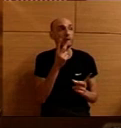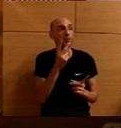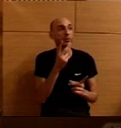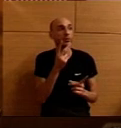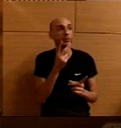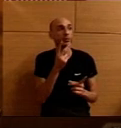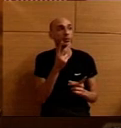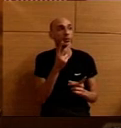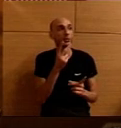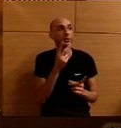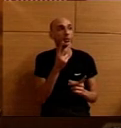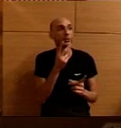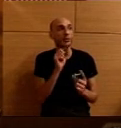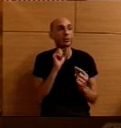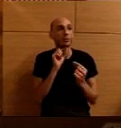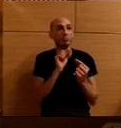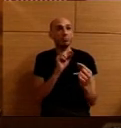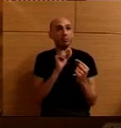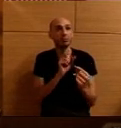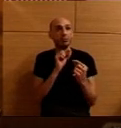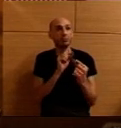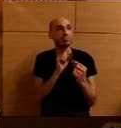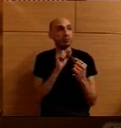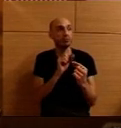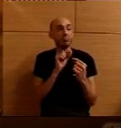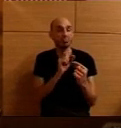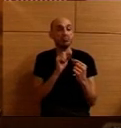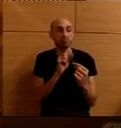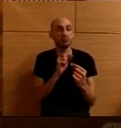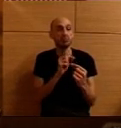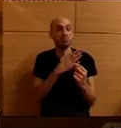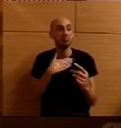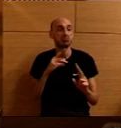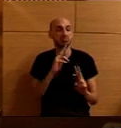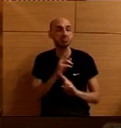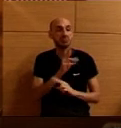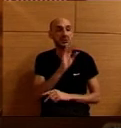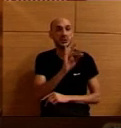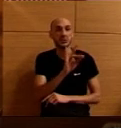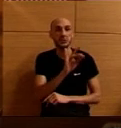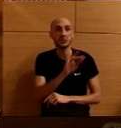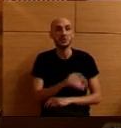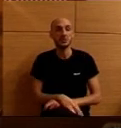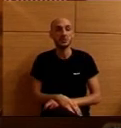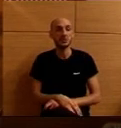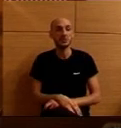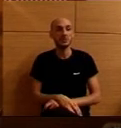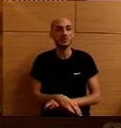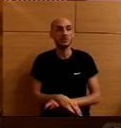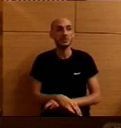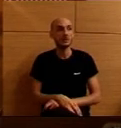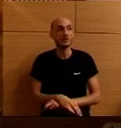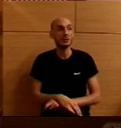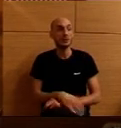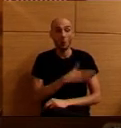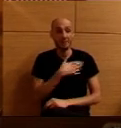vulgui. En tots. I si vostè vol que jo m'encontre amb vostè en la